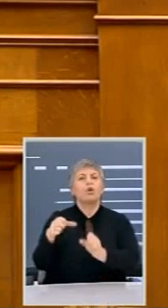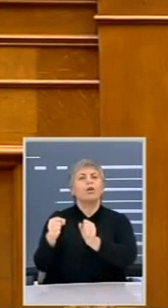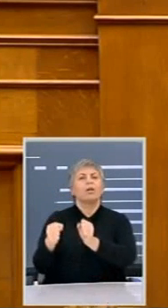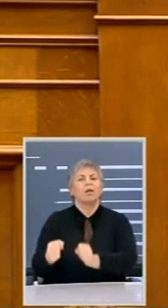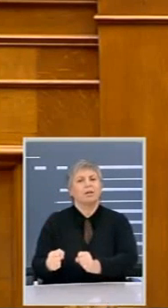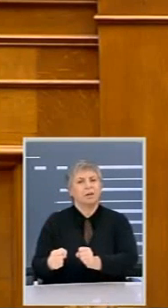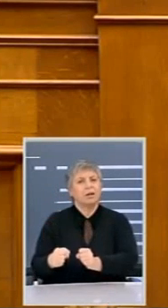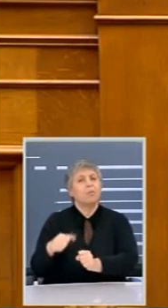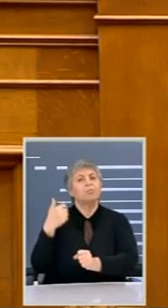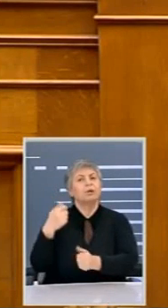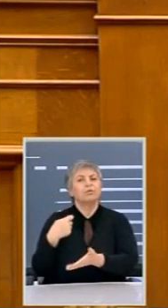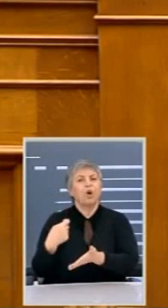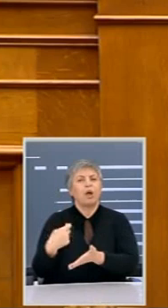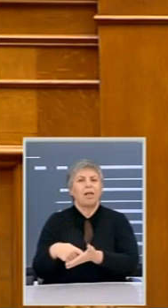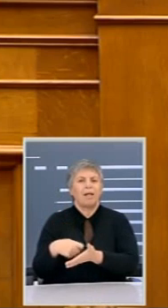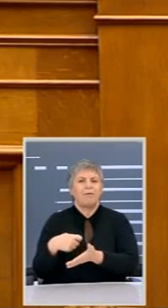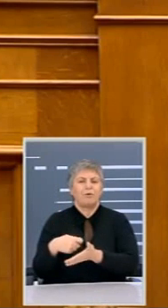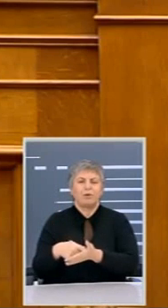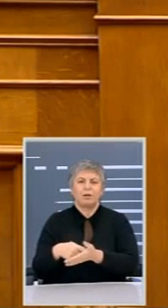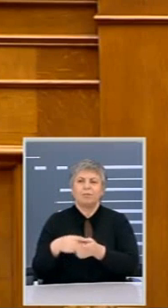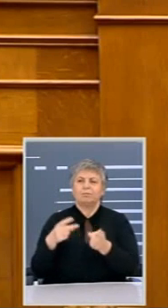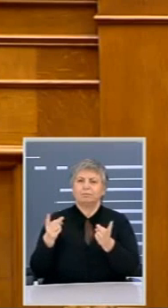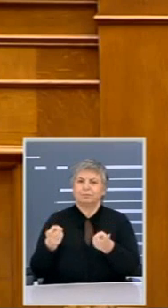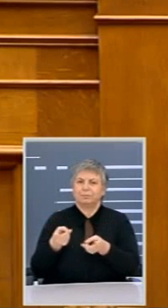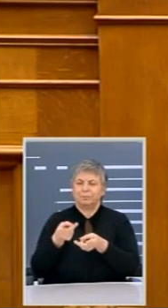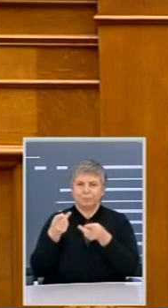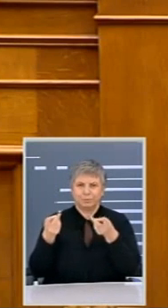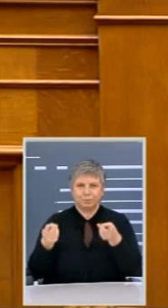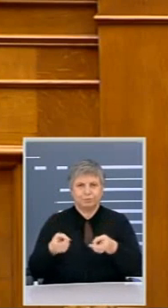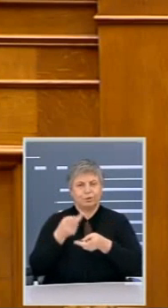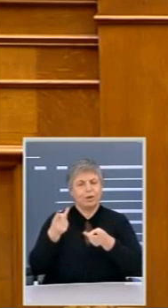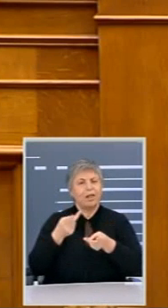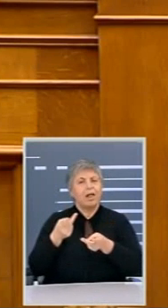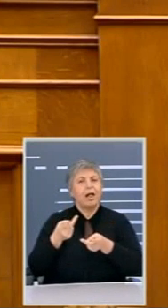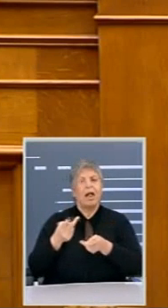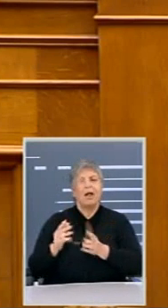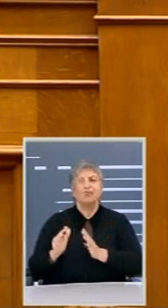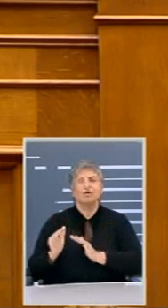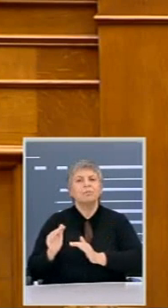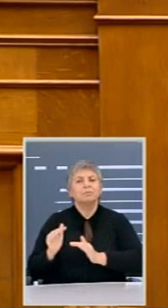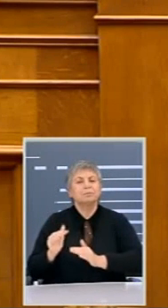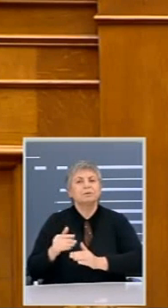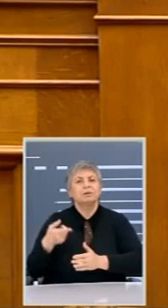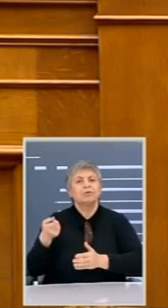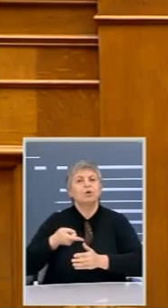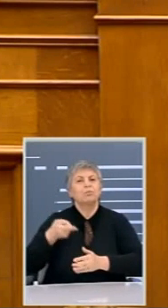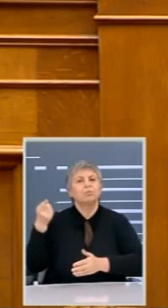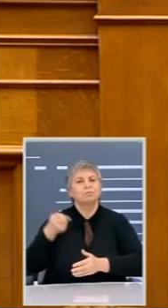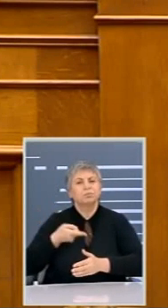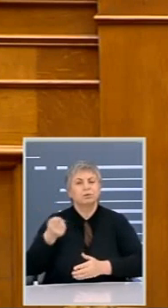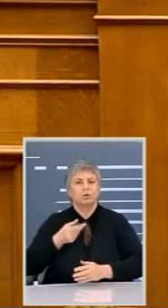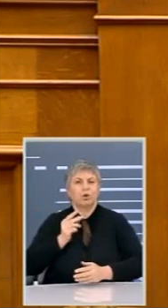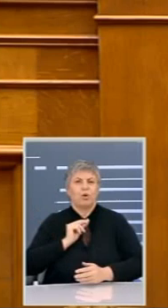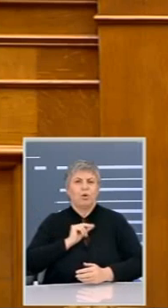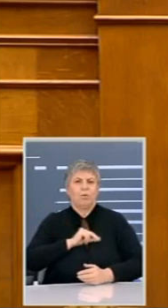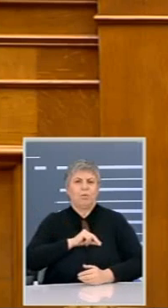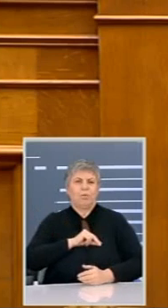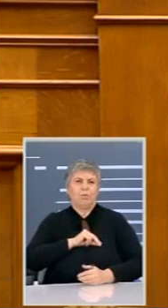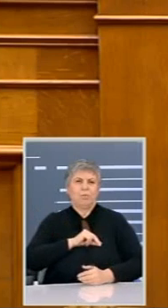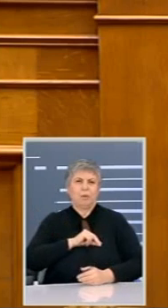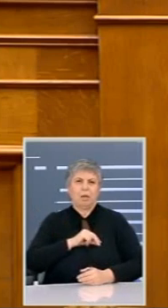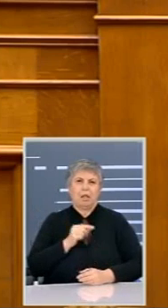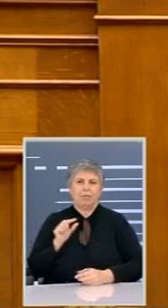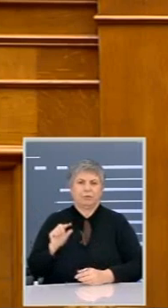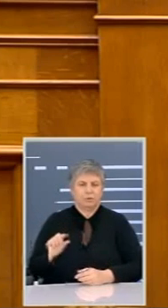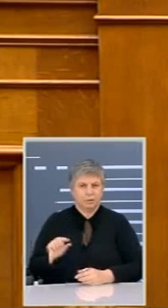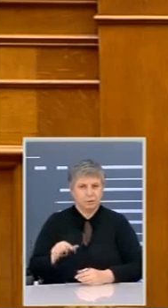καθεστώς φορολογικό που ευνοεί την χαμηλή φορολόγηση των κερδών κτλ. Εδώ έχουμε λοιπόν μια